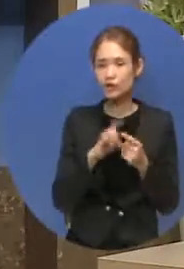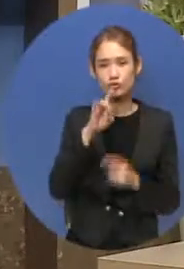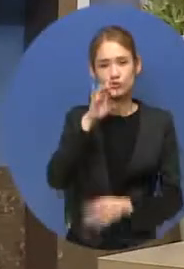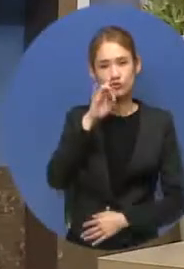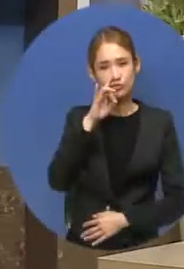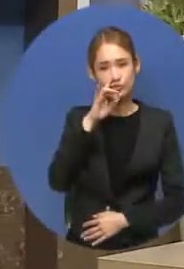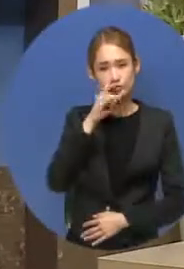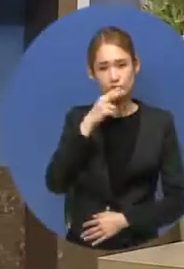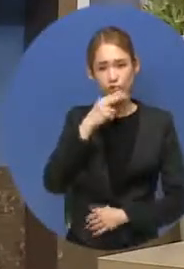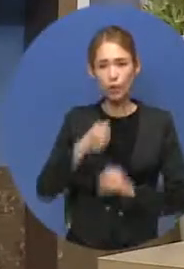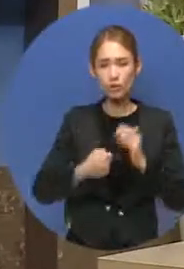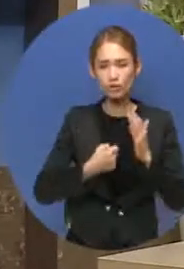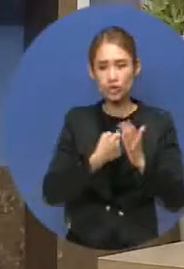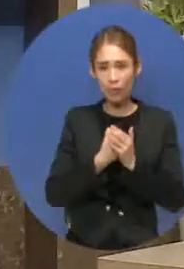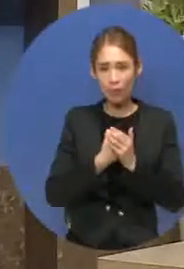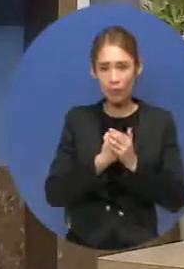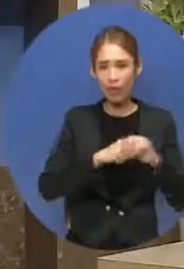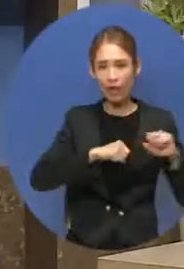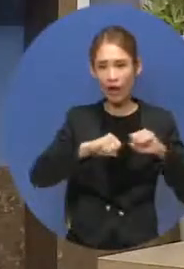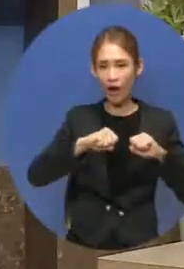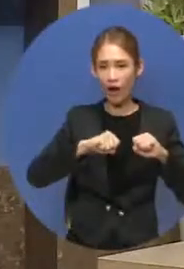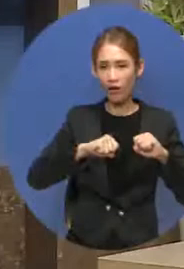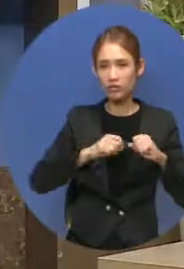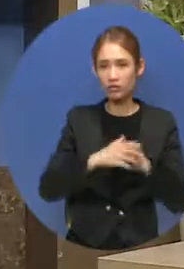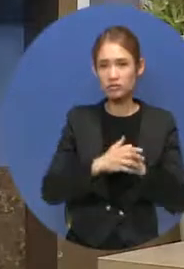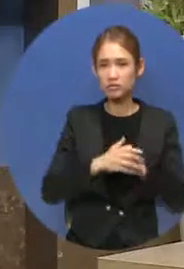점이 도전적 행동을 하는